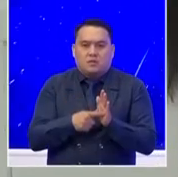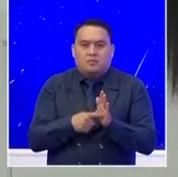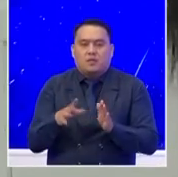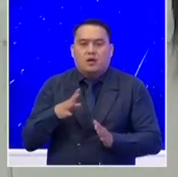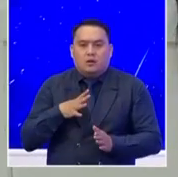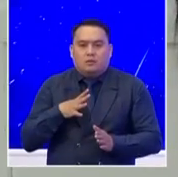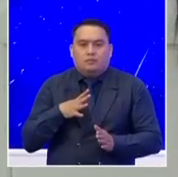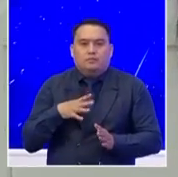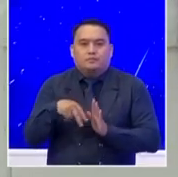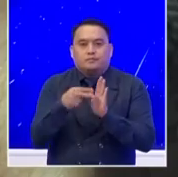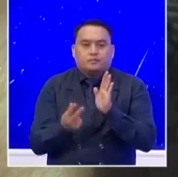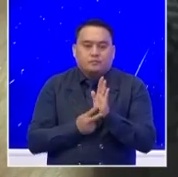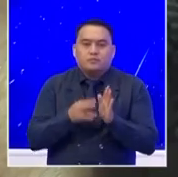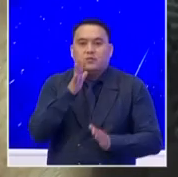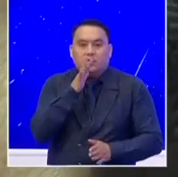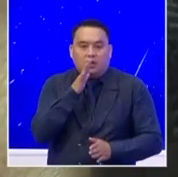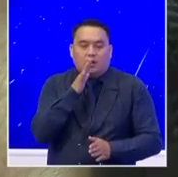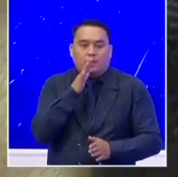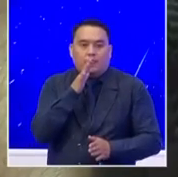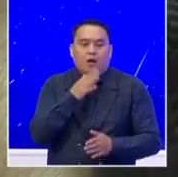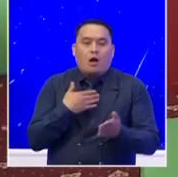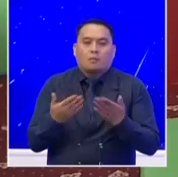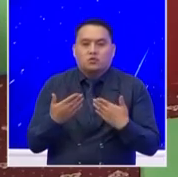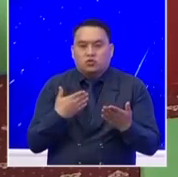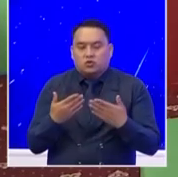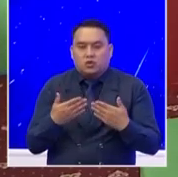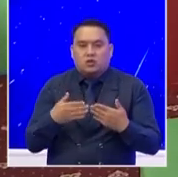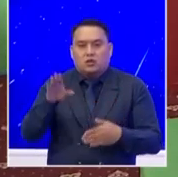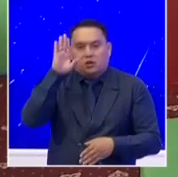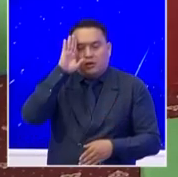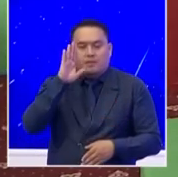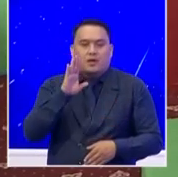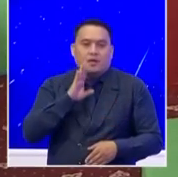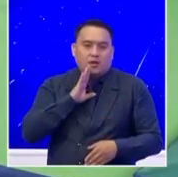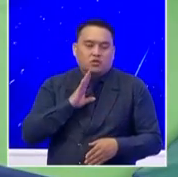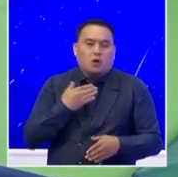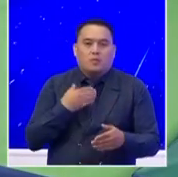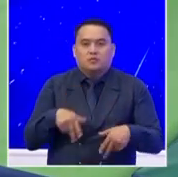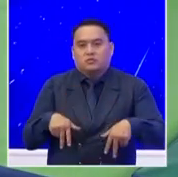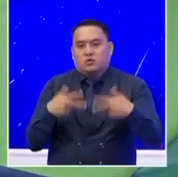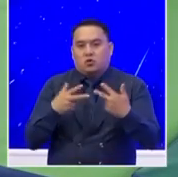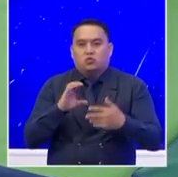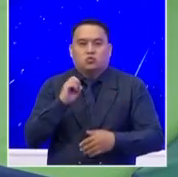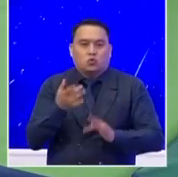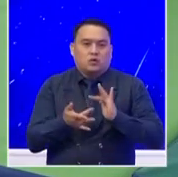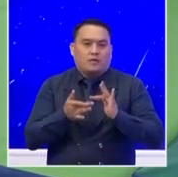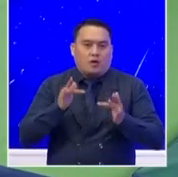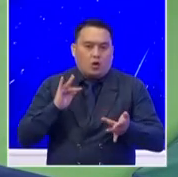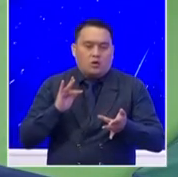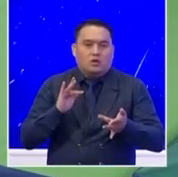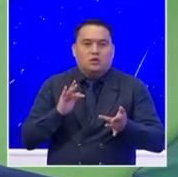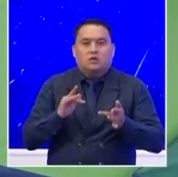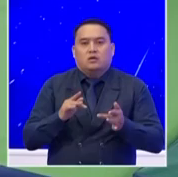от 1,5 до 18 лет. Дополнительно к общению с родителями и детьми онлайн специалисты посредством социальных сетей высылают